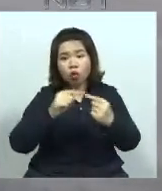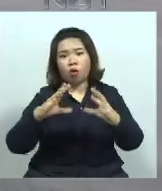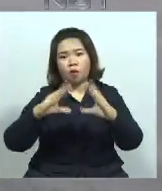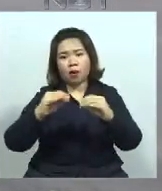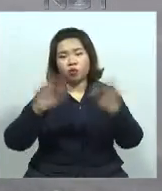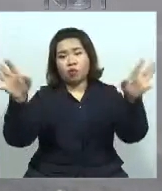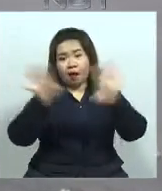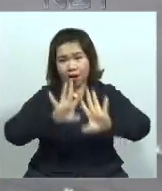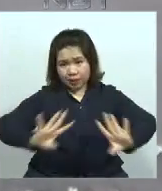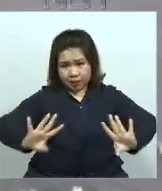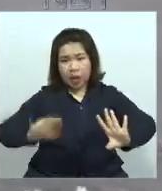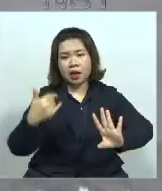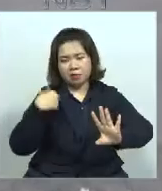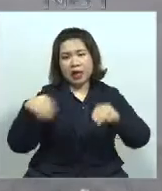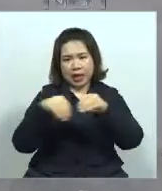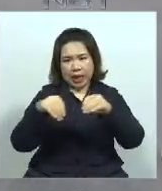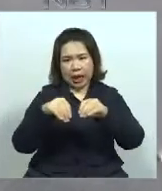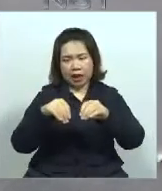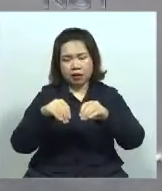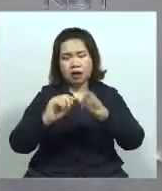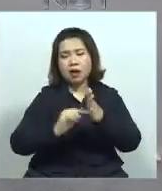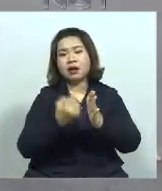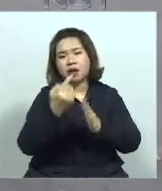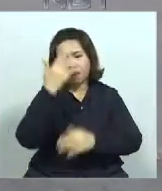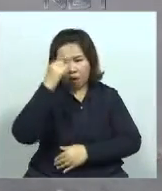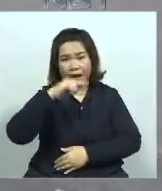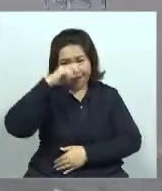ประชุมอาเซียนที่กำลังจะมีขึ้นในฐานะที่ไ